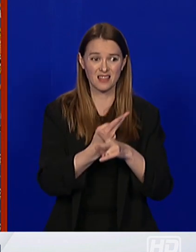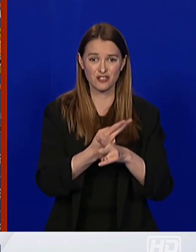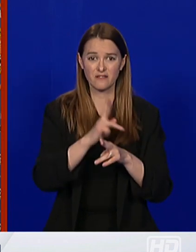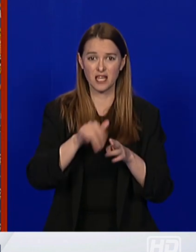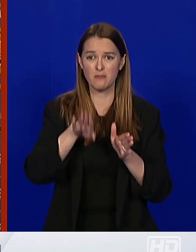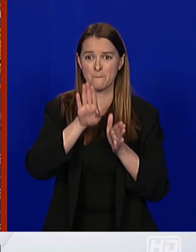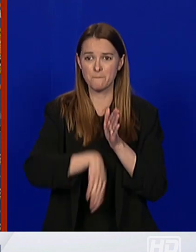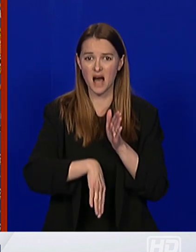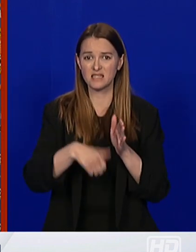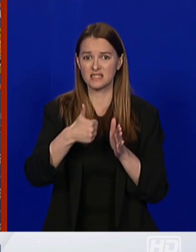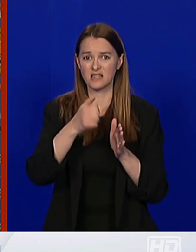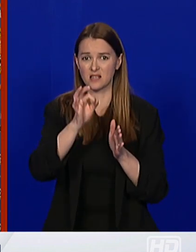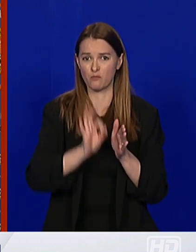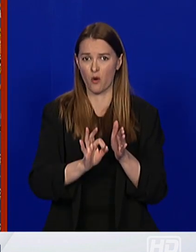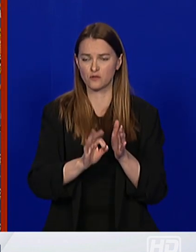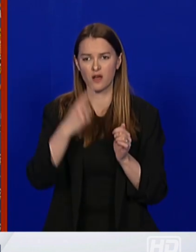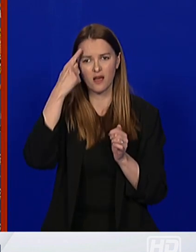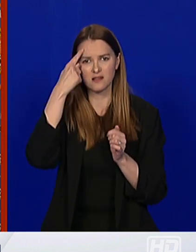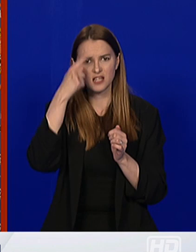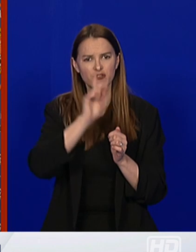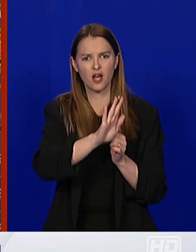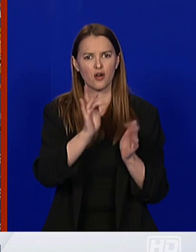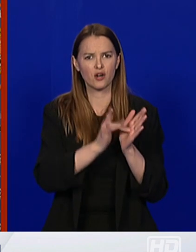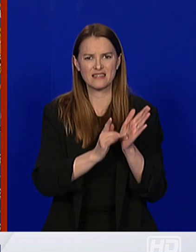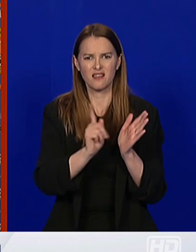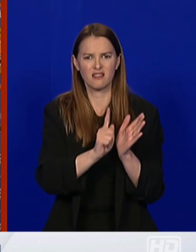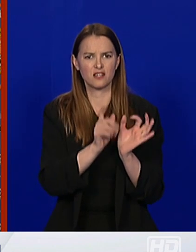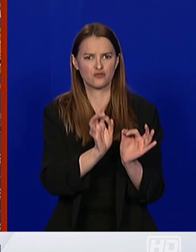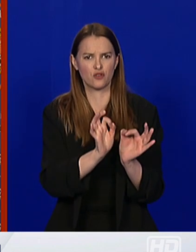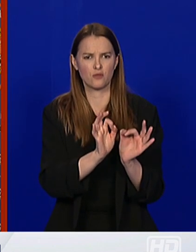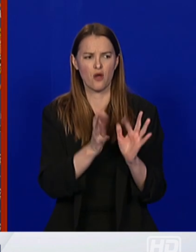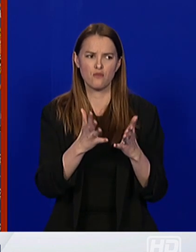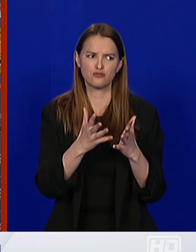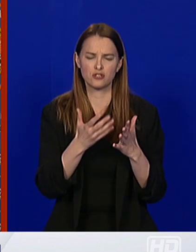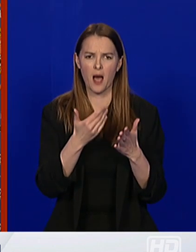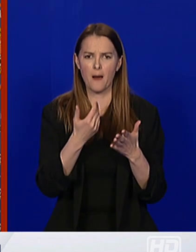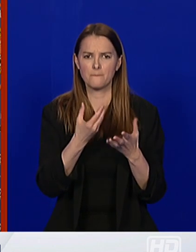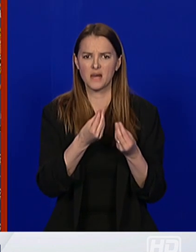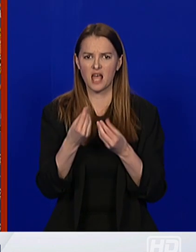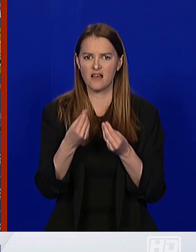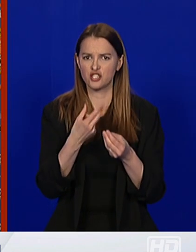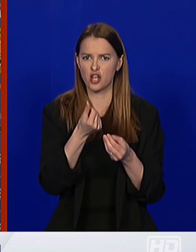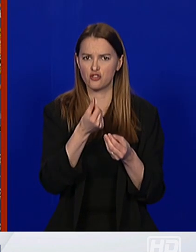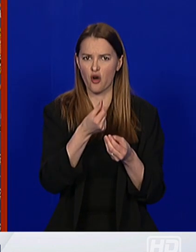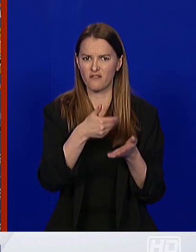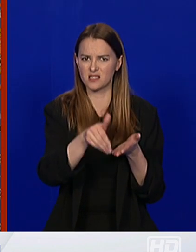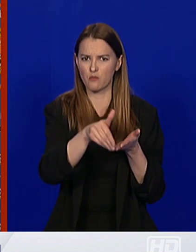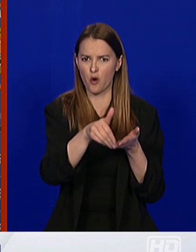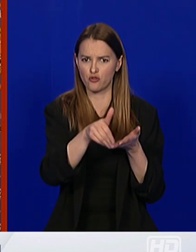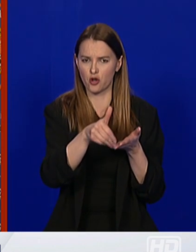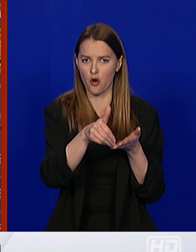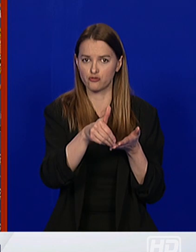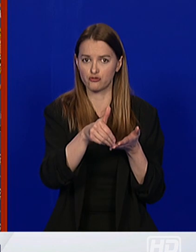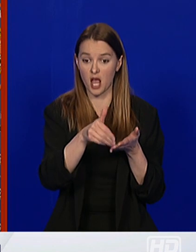oni nisu baš dobro postavili kriterije, možda su previše testirali, previše su možda novaca osiguravajućih društava potrošili i tako dalje. Naš rezultat